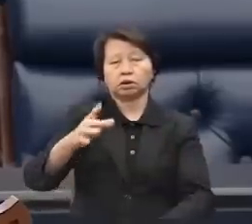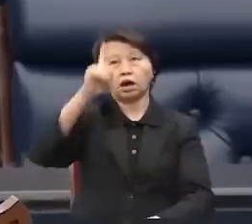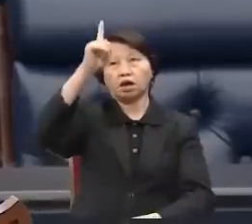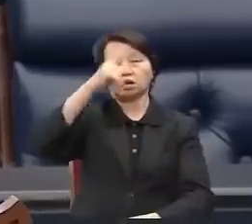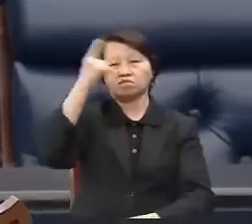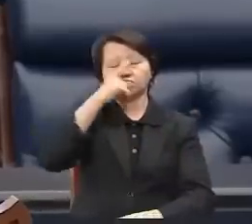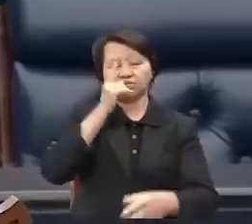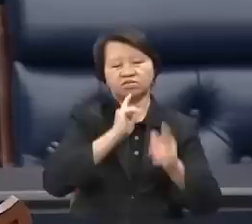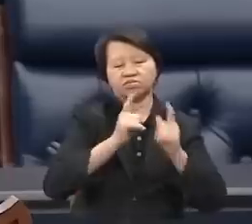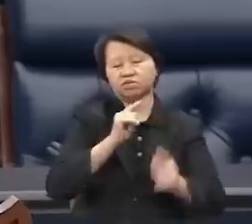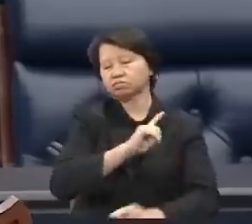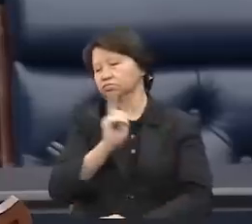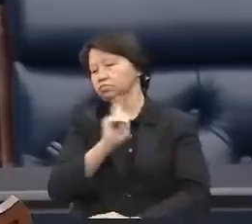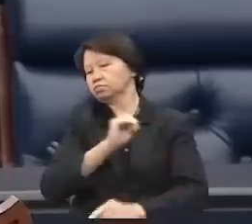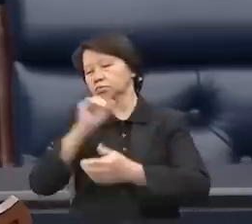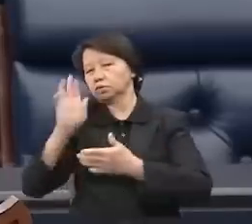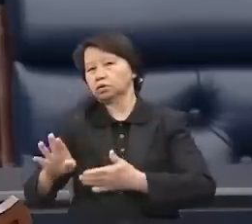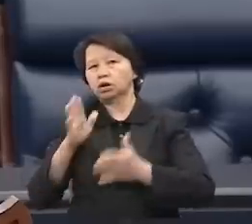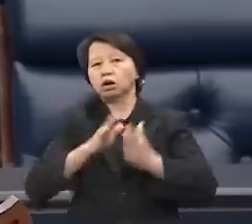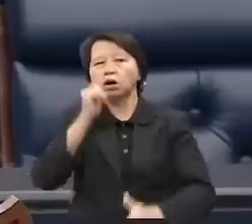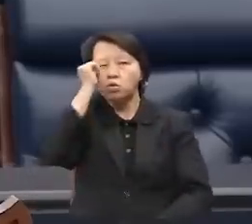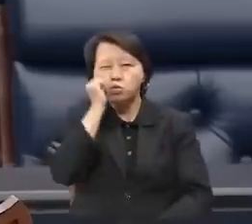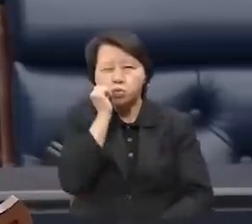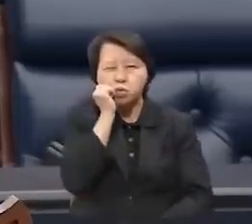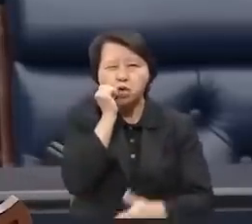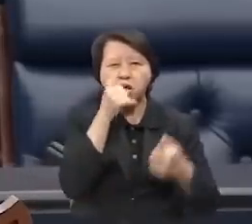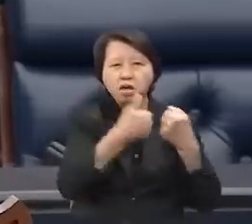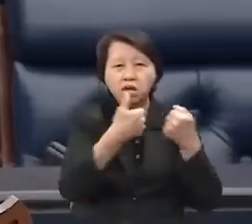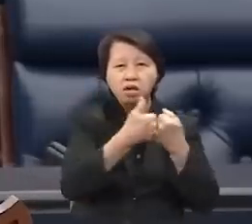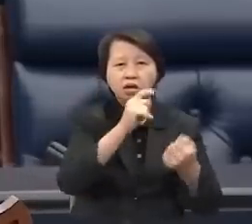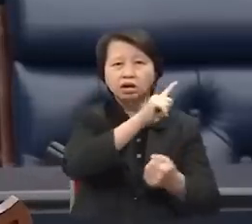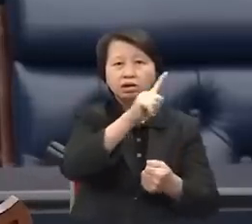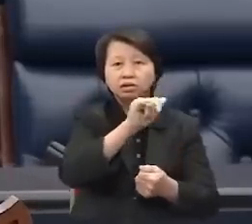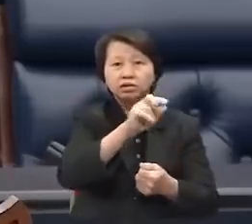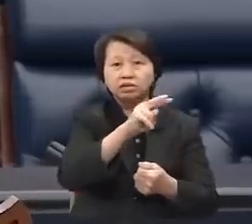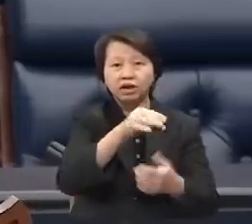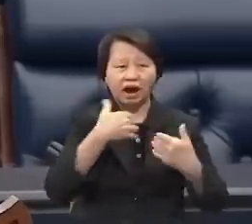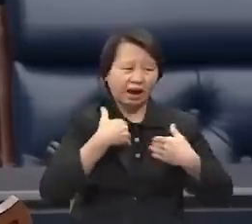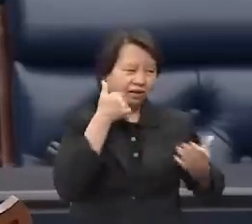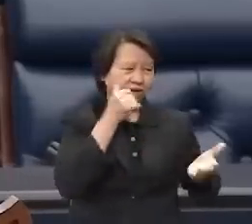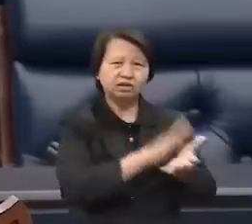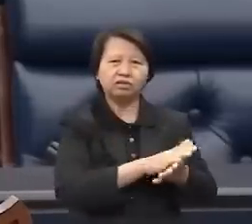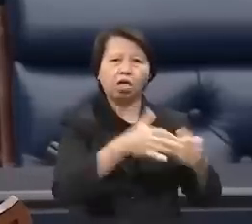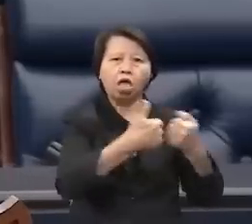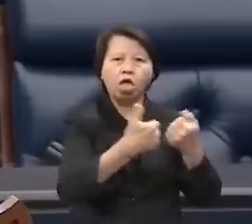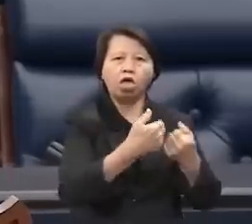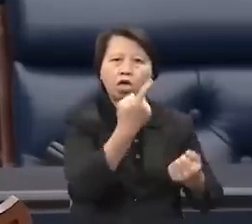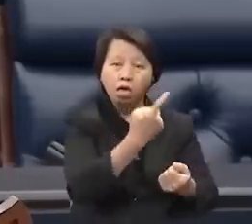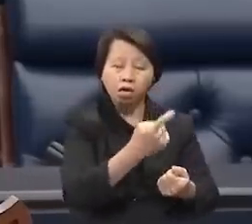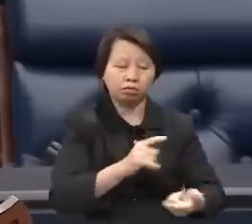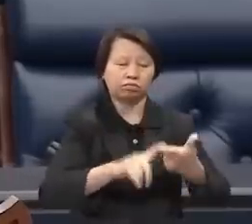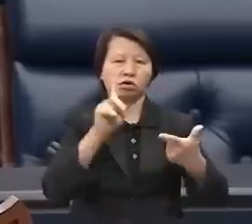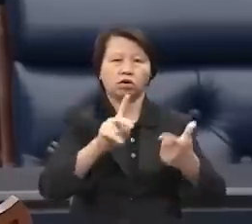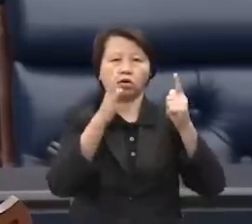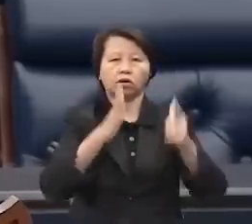akhirat. Yang pertama ialah orang tua yang berzina, yang orang dah ada isteri berzina. Yang kedua, orang miskin yang sombong dan pemimpin.